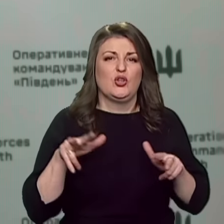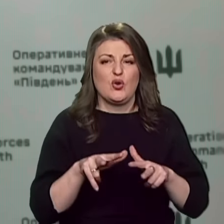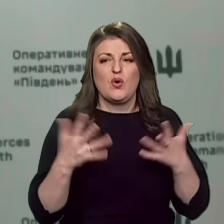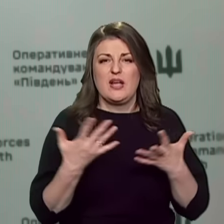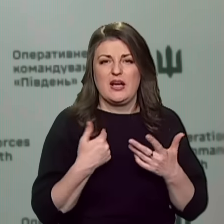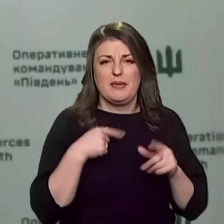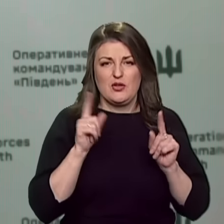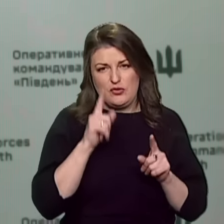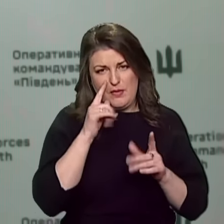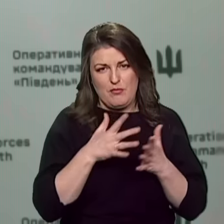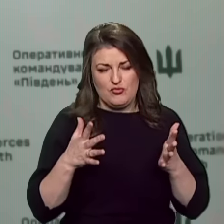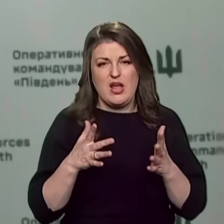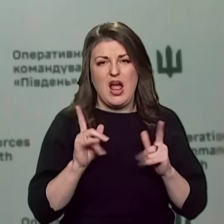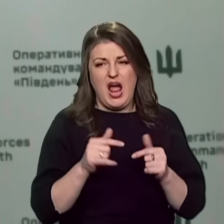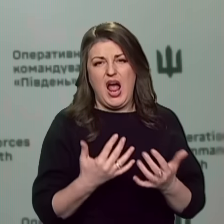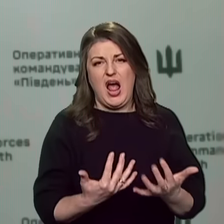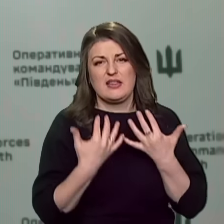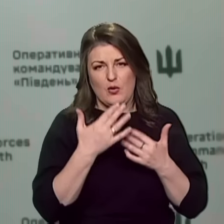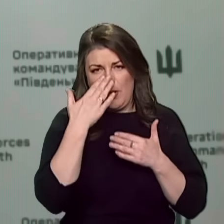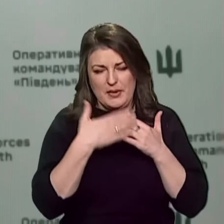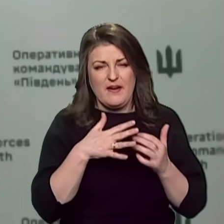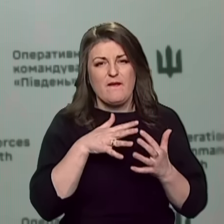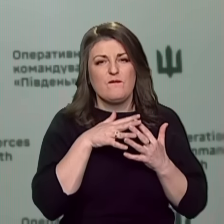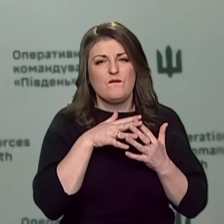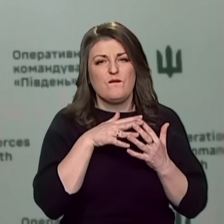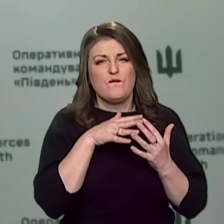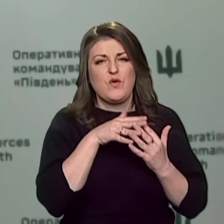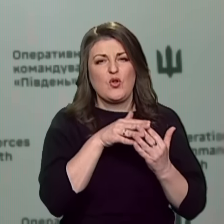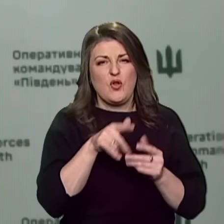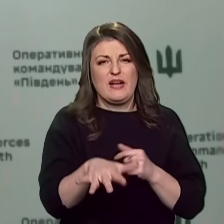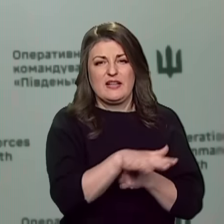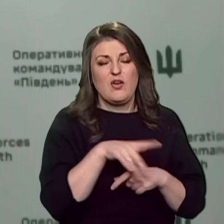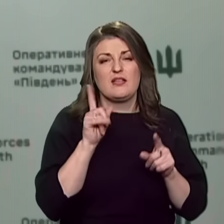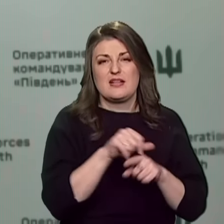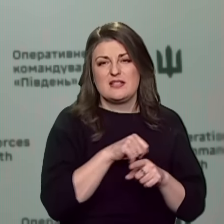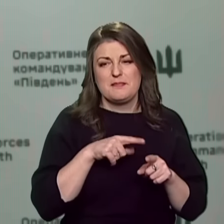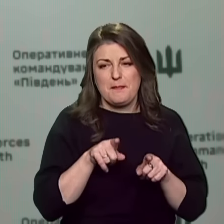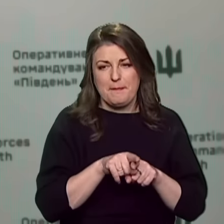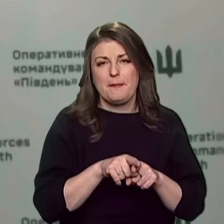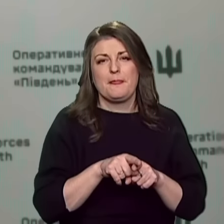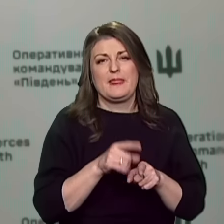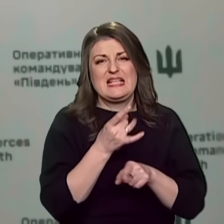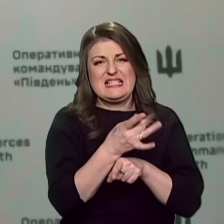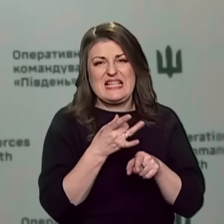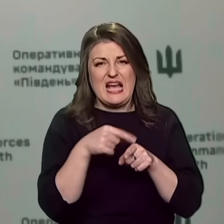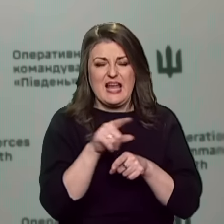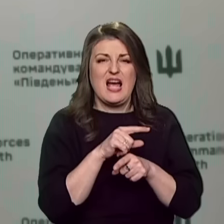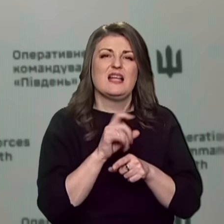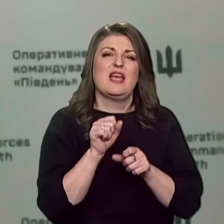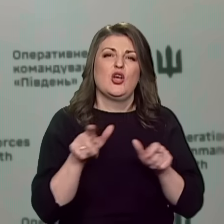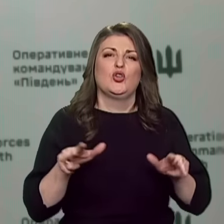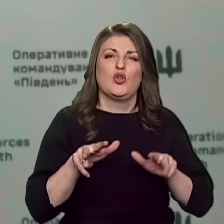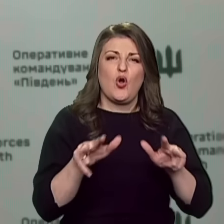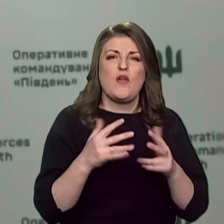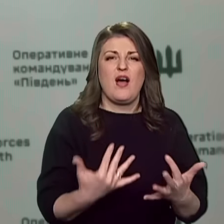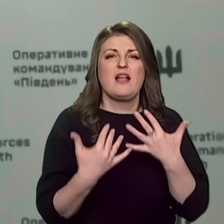також більш-менш атакує в прифронтових територіях, так і ті самі баражуючі снаряди і дронова атака,